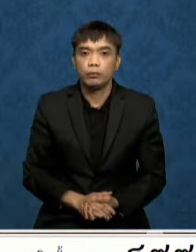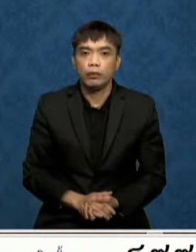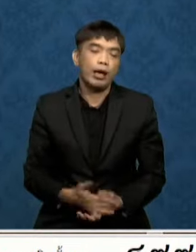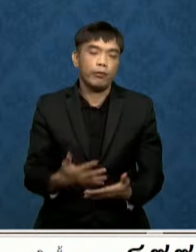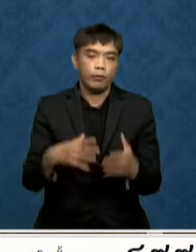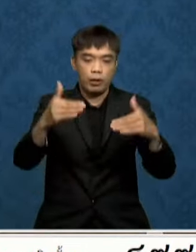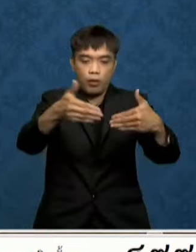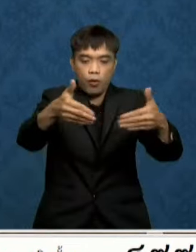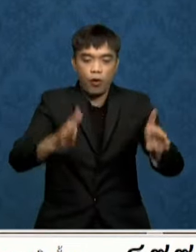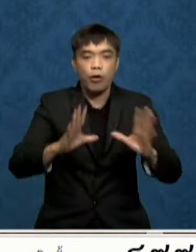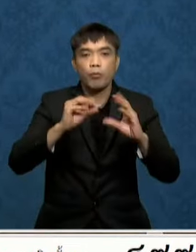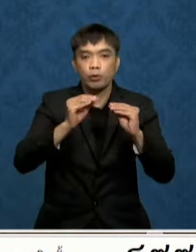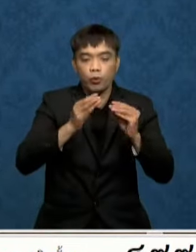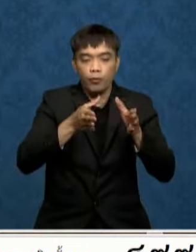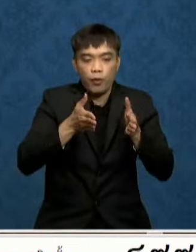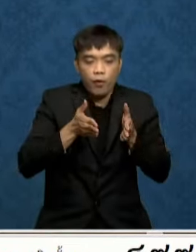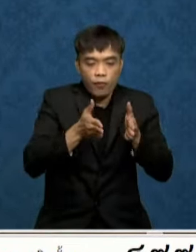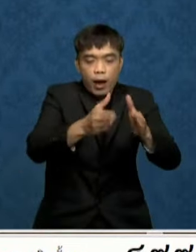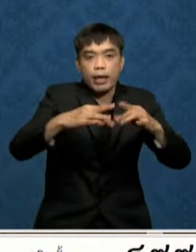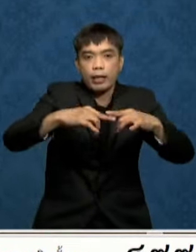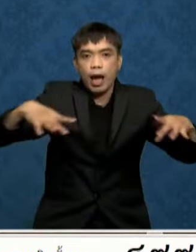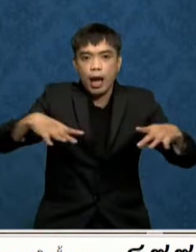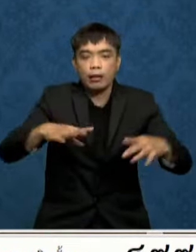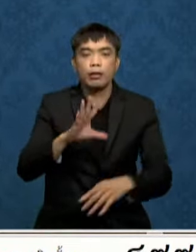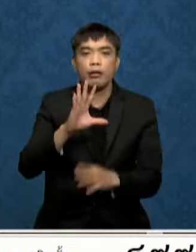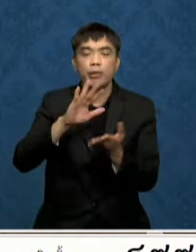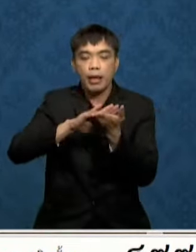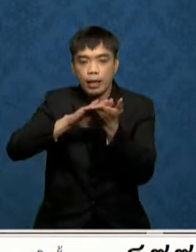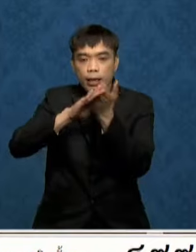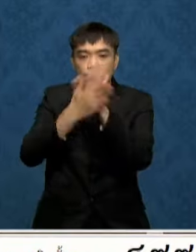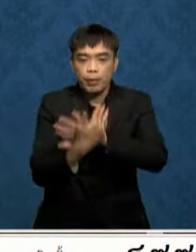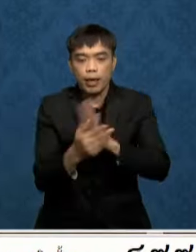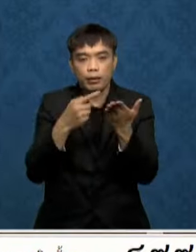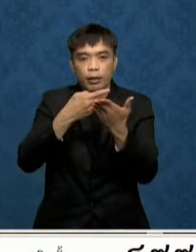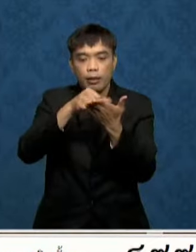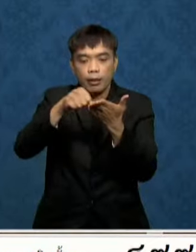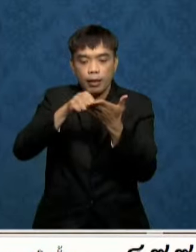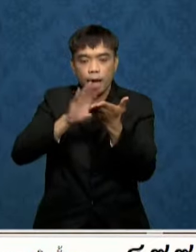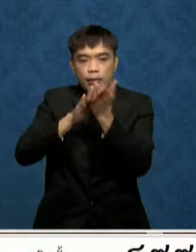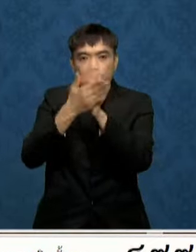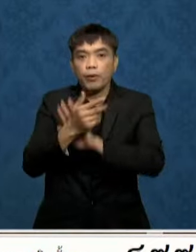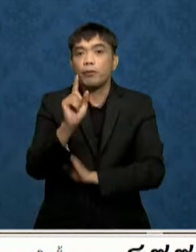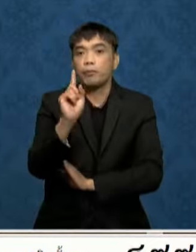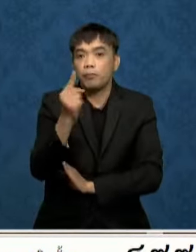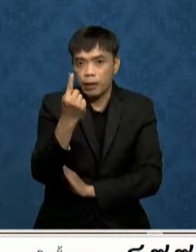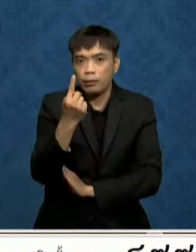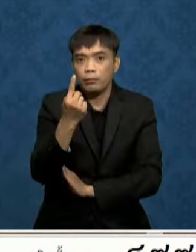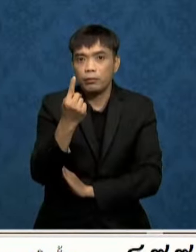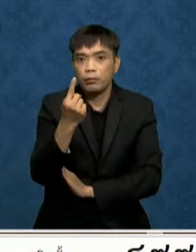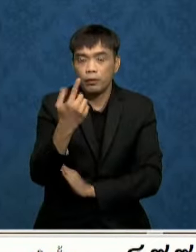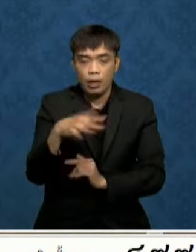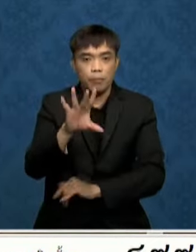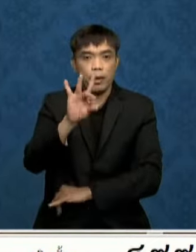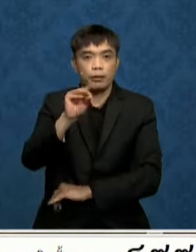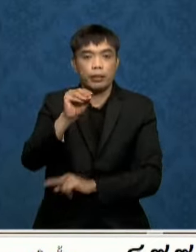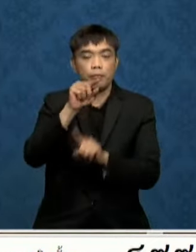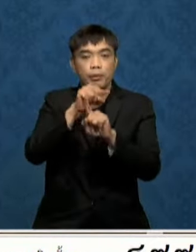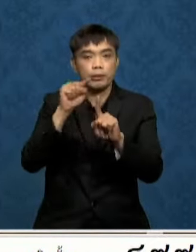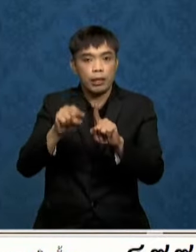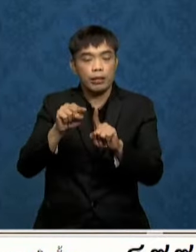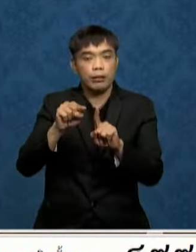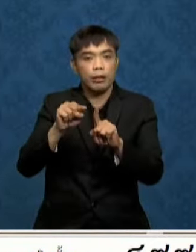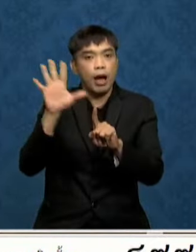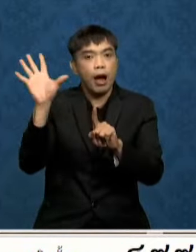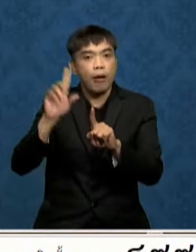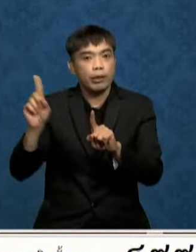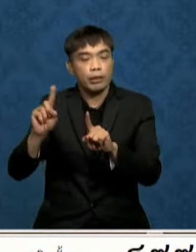ในห้องวิฝ่ายค้านก็มีการเปลี่ยนแปลงอีกค่ะท่านประธานคราวนี้นะคะไม่มีแล้วนะคะว่า 80%มาจาก50%